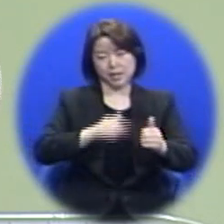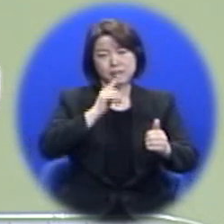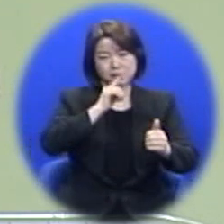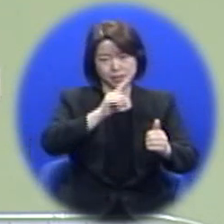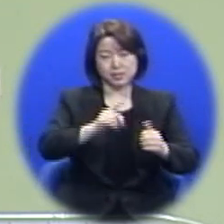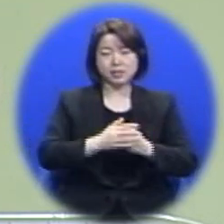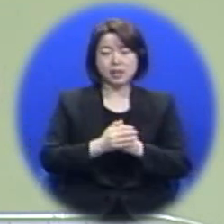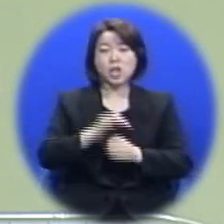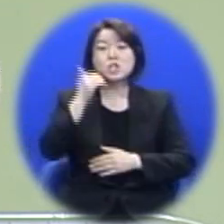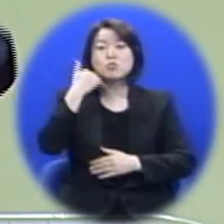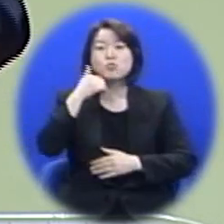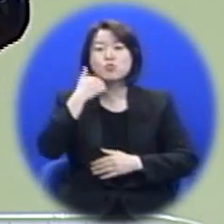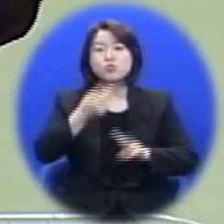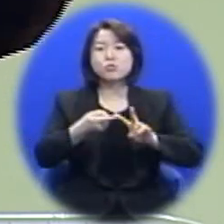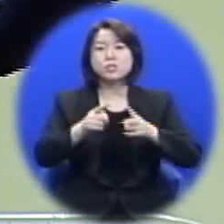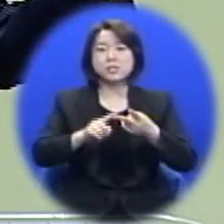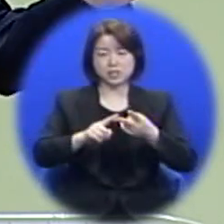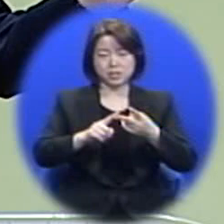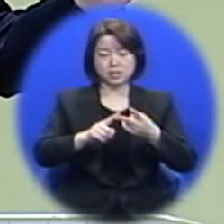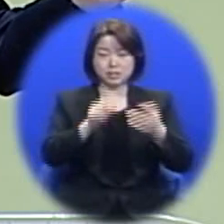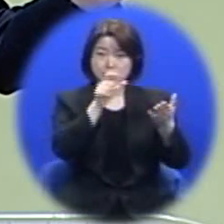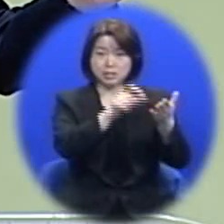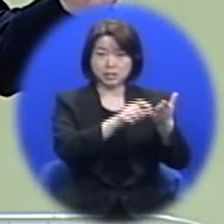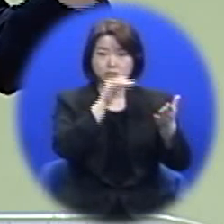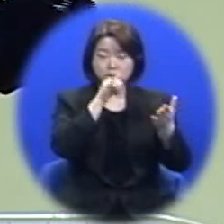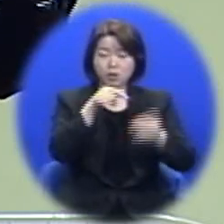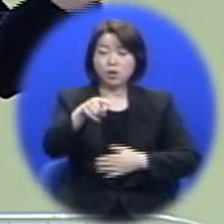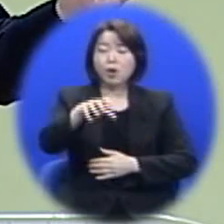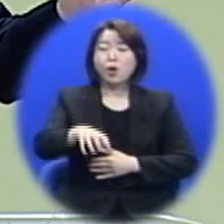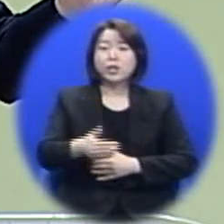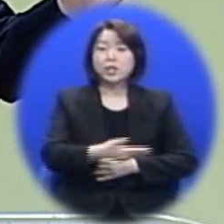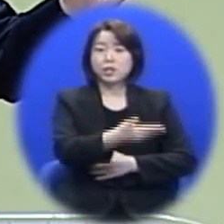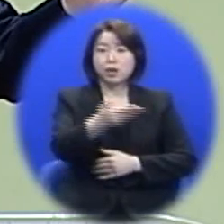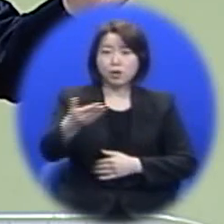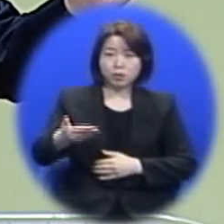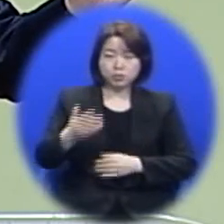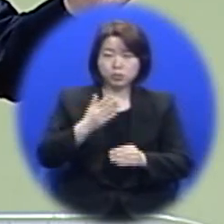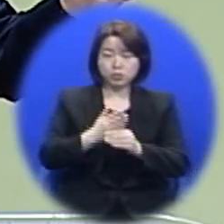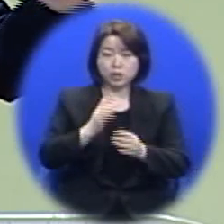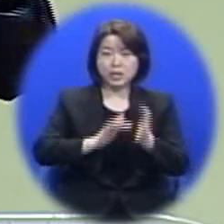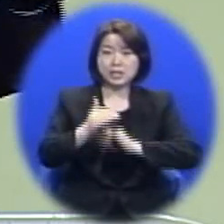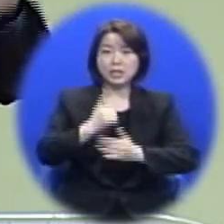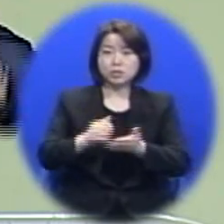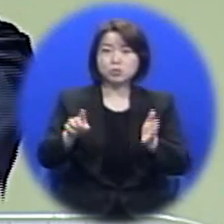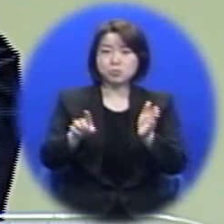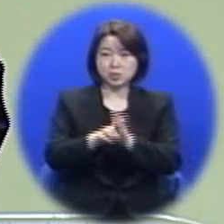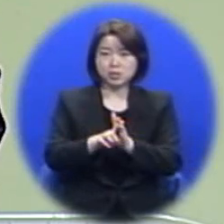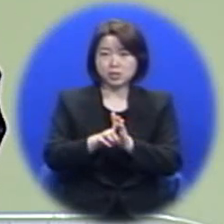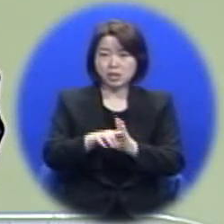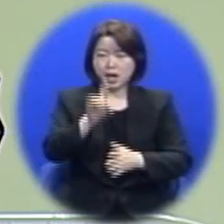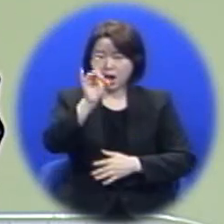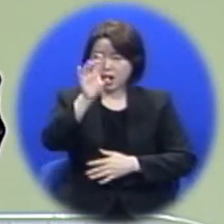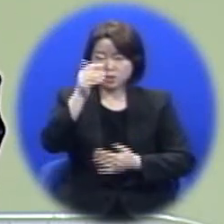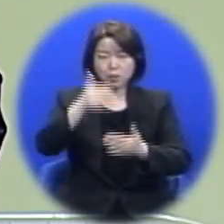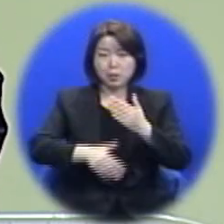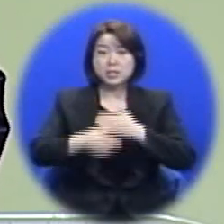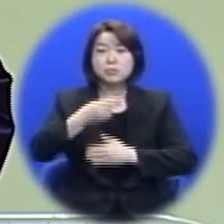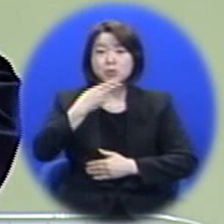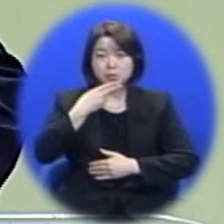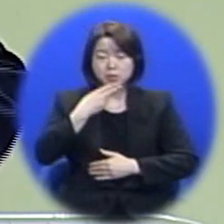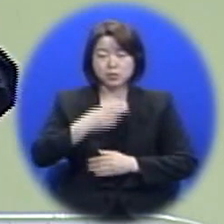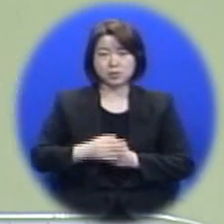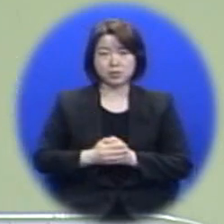누구든지 다 버렸어 오늘 여기 계신 여러분 중에 예수 믿으시는 분 한 사람도 예외 없습니다